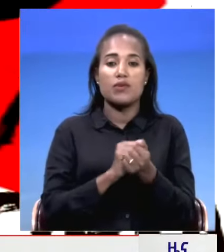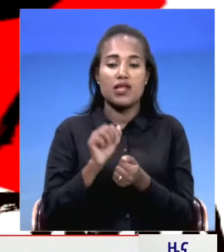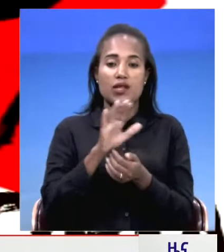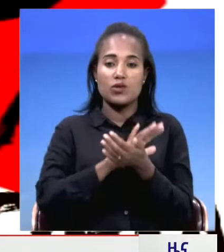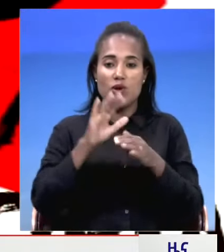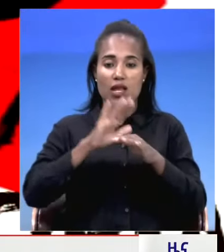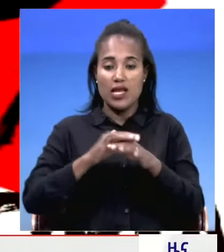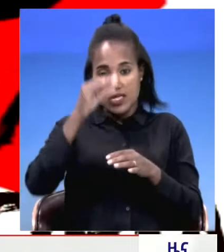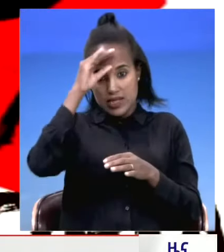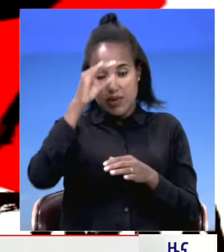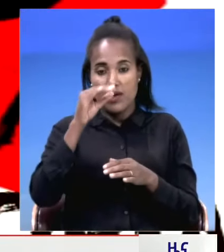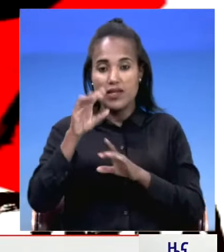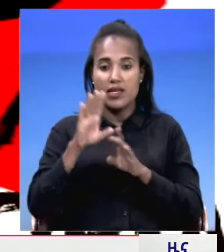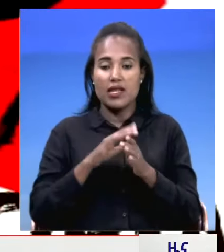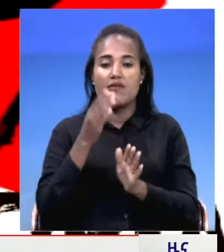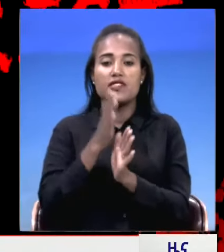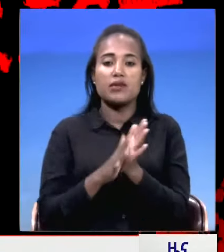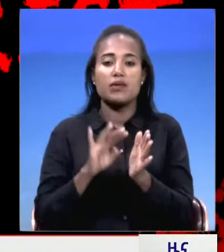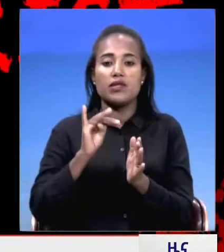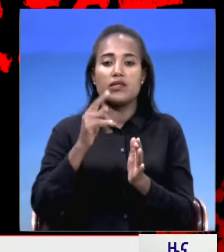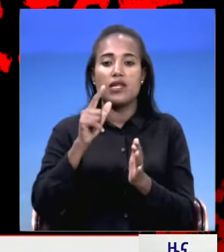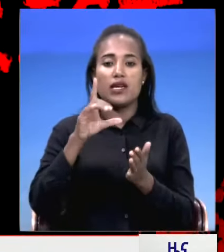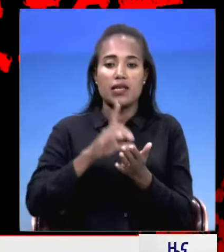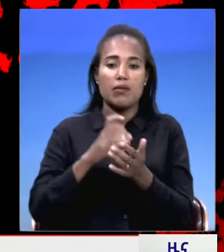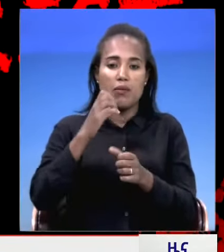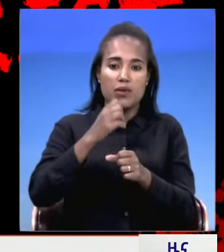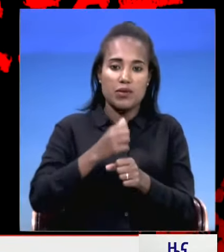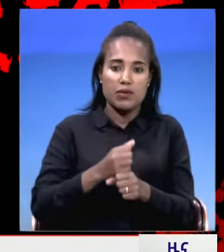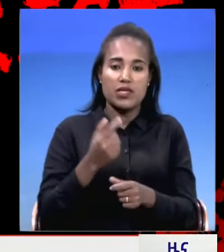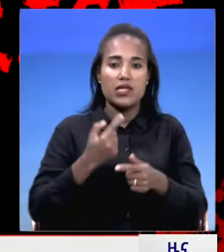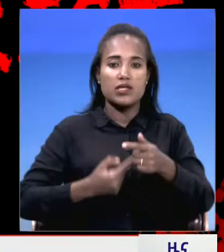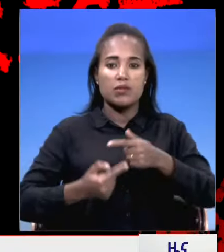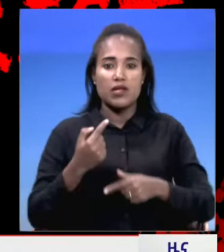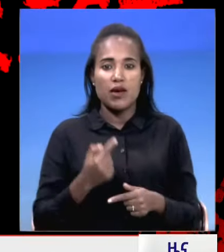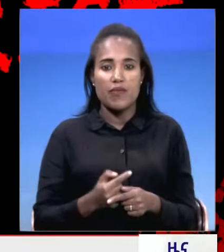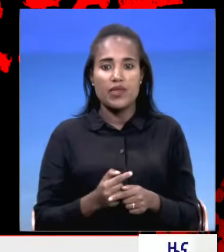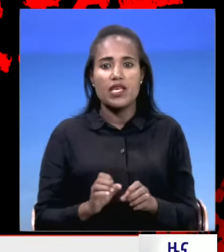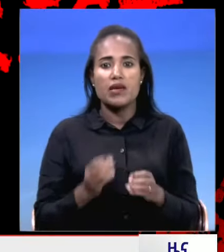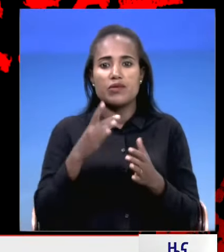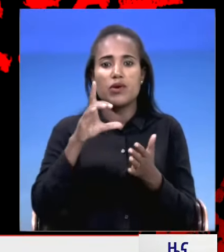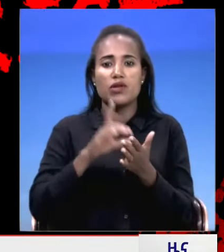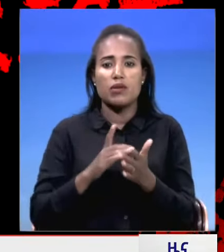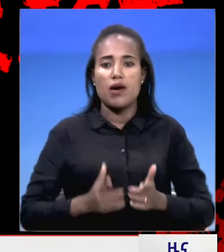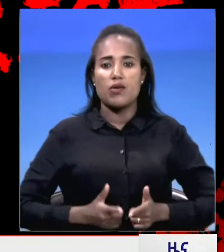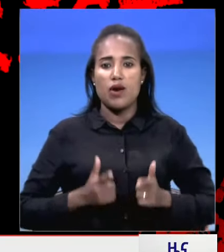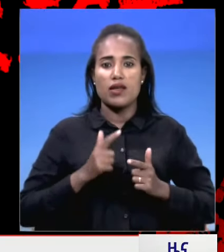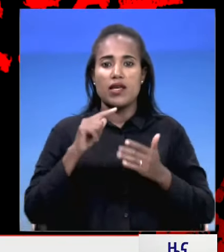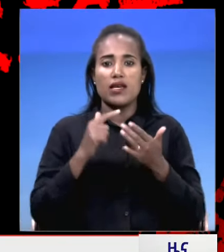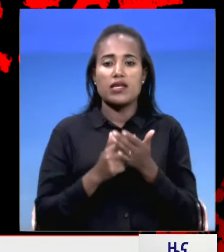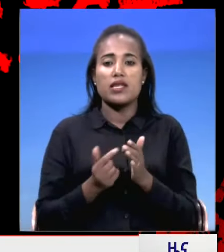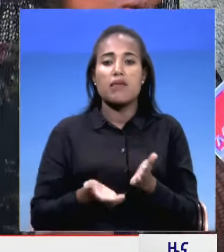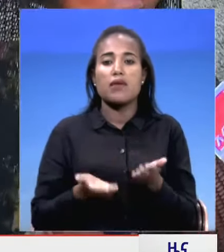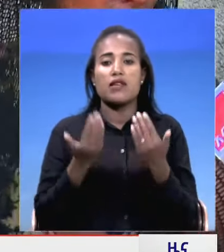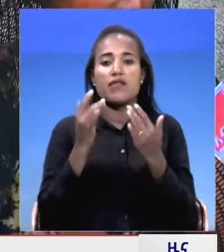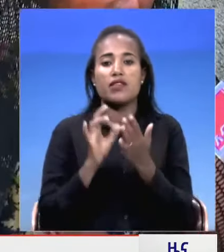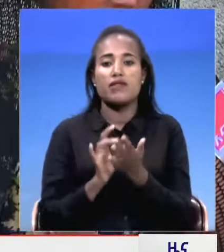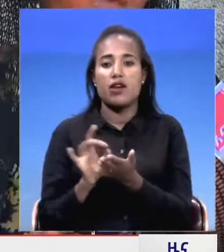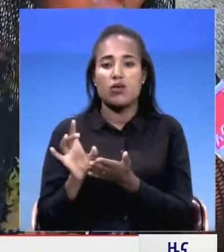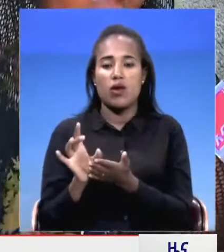ላይ ሰብአዊ ድርጊት ለመፈጸም ጭላ ከተማን በወረራ ሊይዝ ሲመጣ የበዛው የከተማዋ ነዋሪ ከዚህ ለመትረፍ